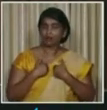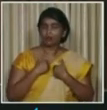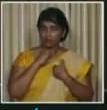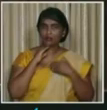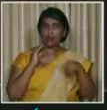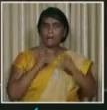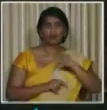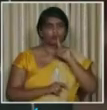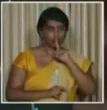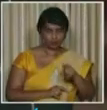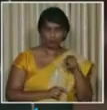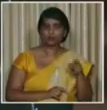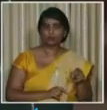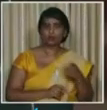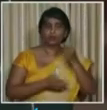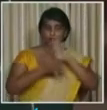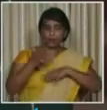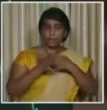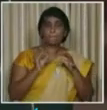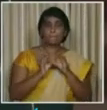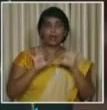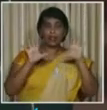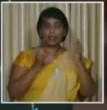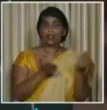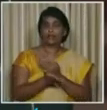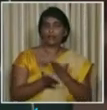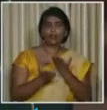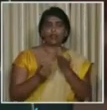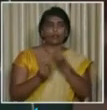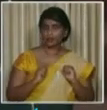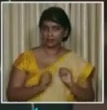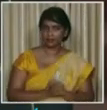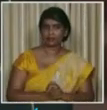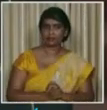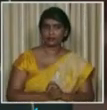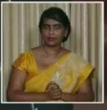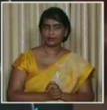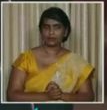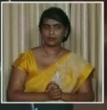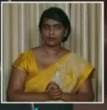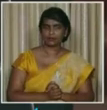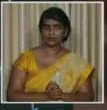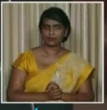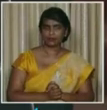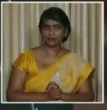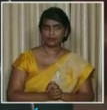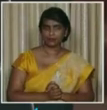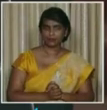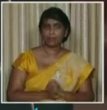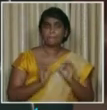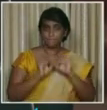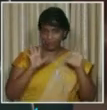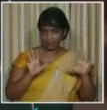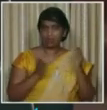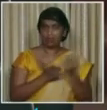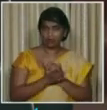මේ පාර්ලිමේන්තුවේ කිව්වේ අයවැයෙන් බිලියන 10ක් වැක් ගලලා තියෙනවා. ඇයි ඒක මුතුවා දෙන්නේ නැත්තේ? හොඳයි. පාර්ලිමේන්තුවේ බිලියන